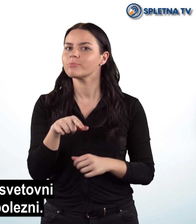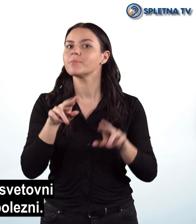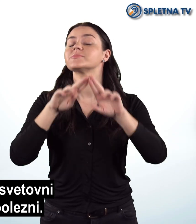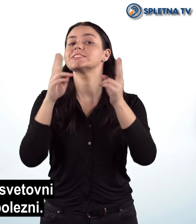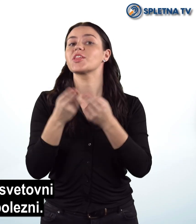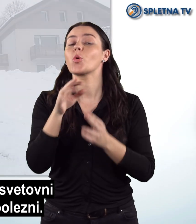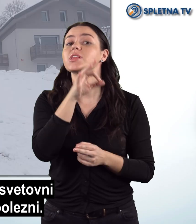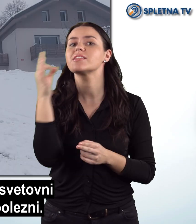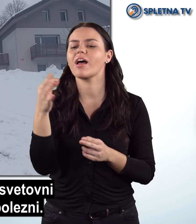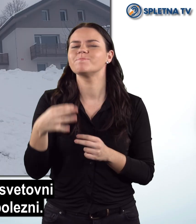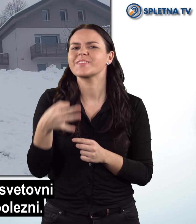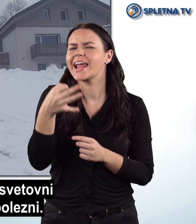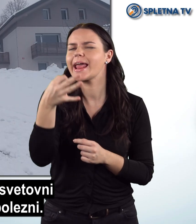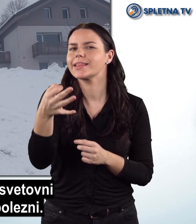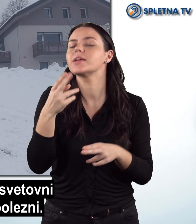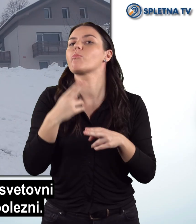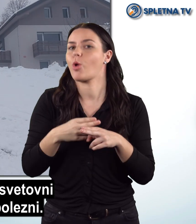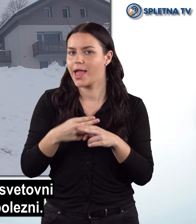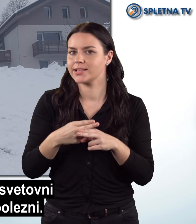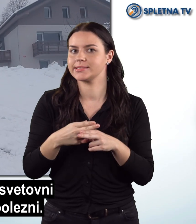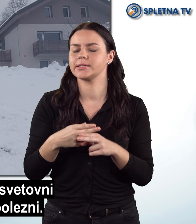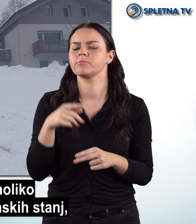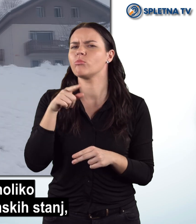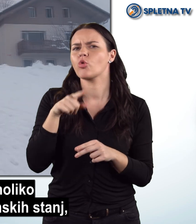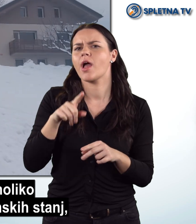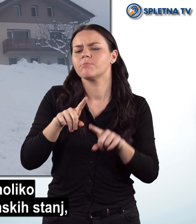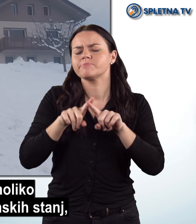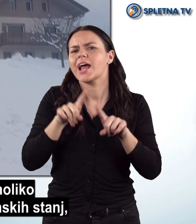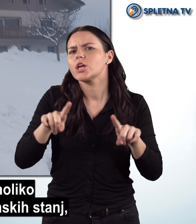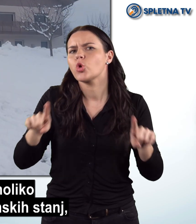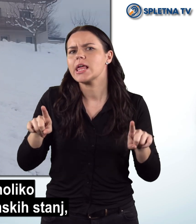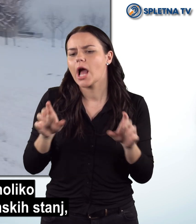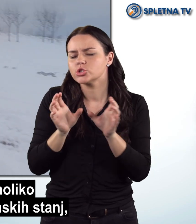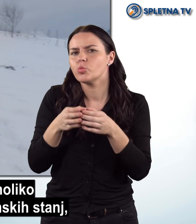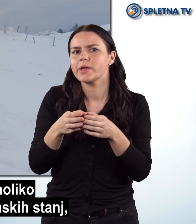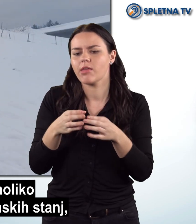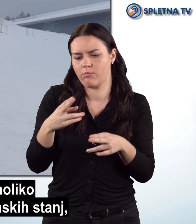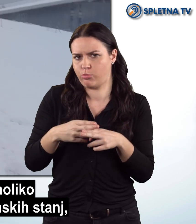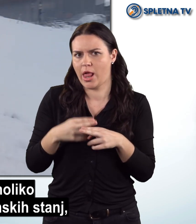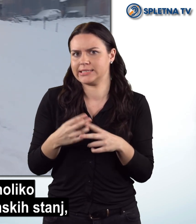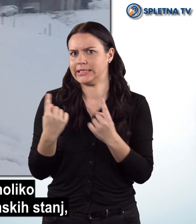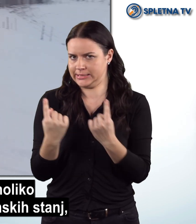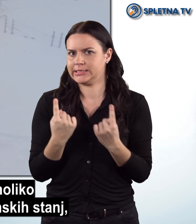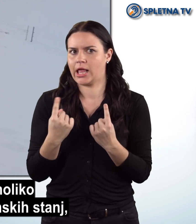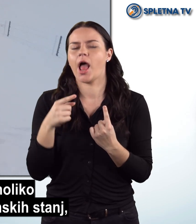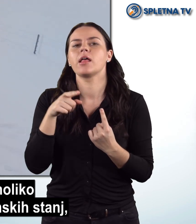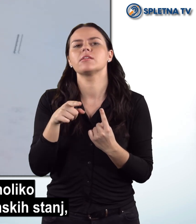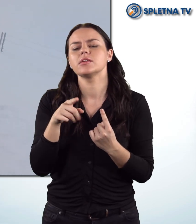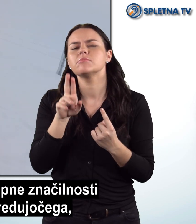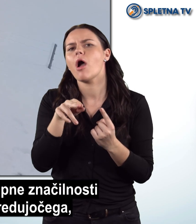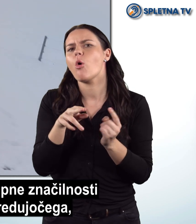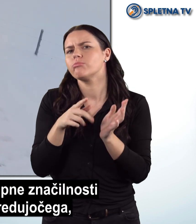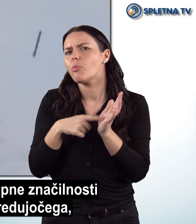29. februar je svetovni dan redkih bolezni. Gre za raznoliko skupino bolezenskih stanj, ki imajo pogosto